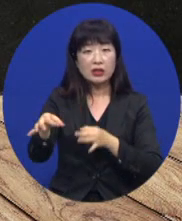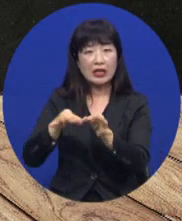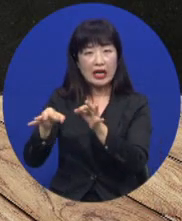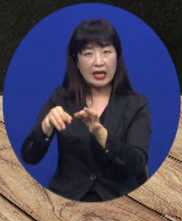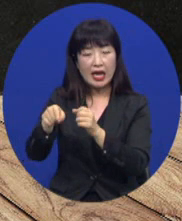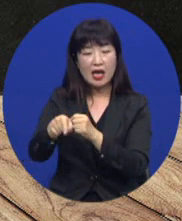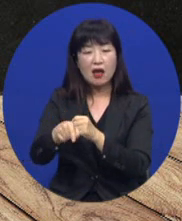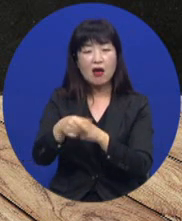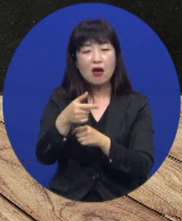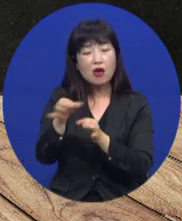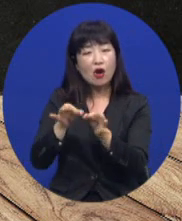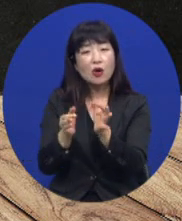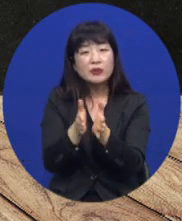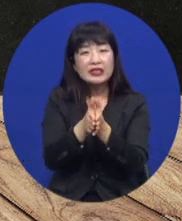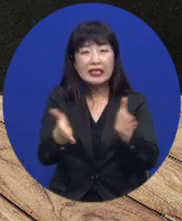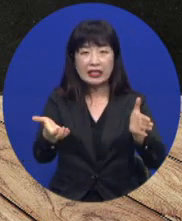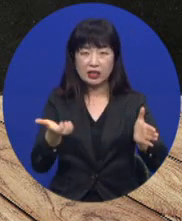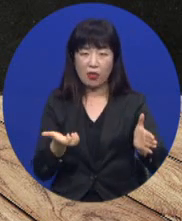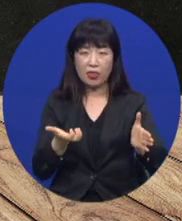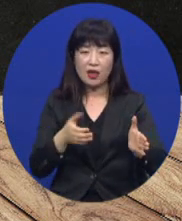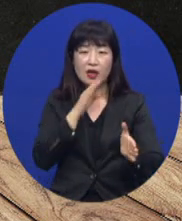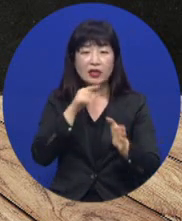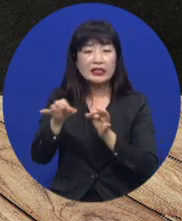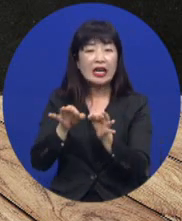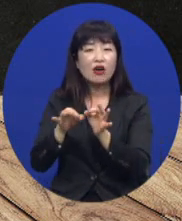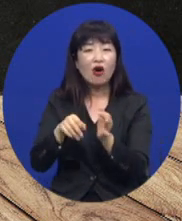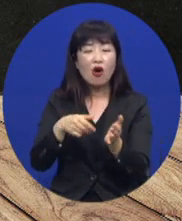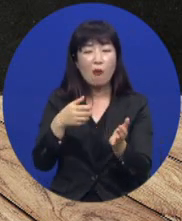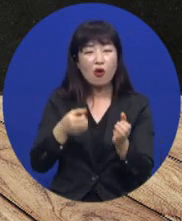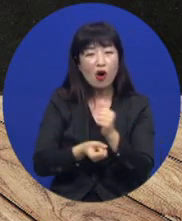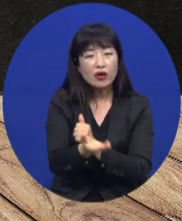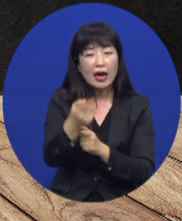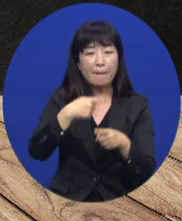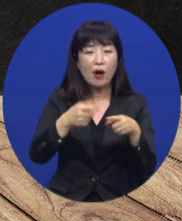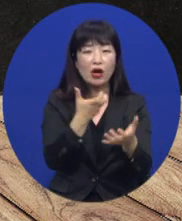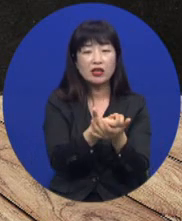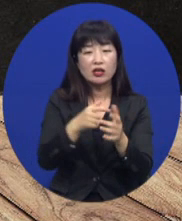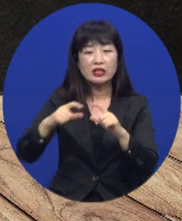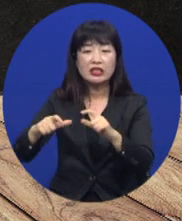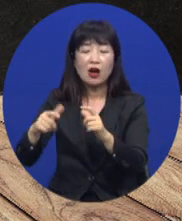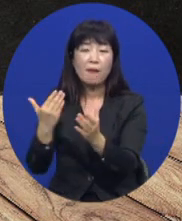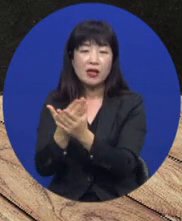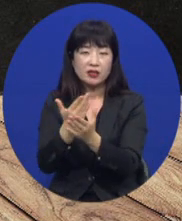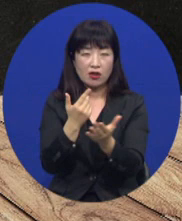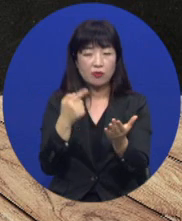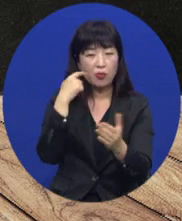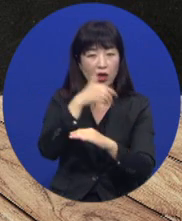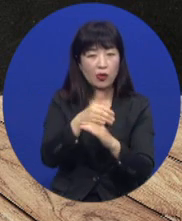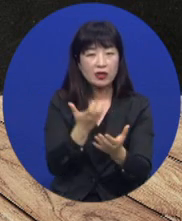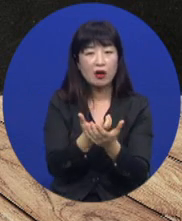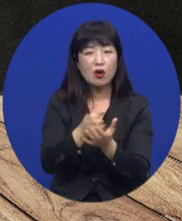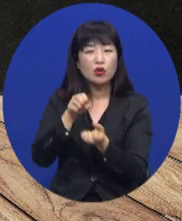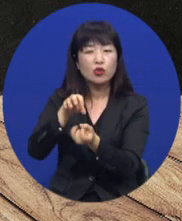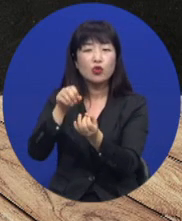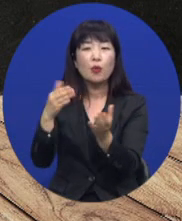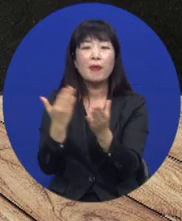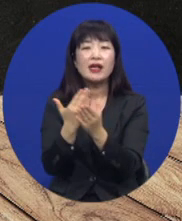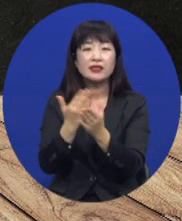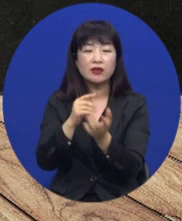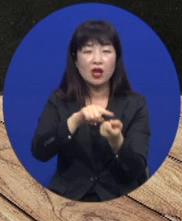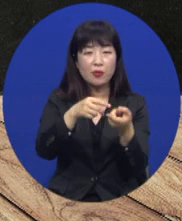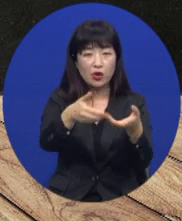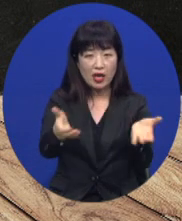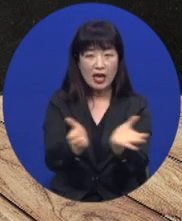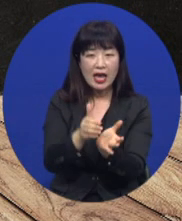영업을 시작하기 전에 상권 영향평가 서화 지역 협력 계획서 제출 유통 상생 발전 협의해